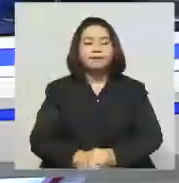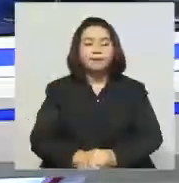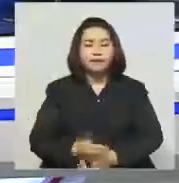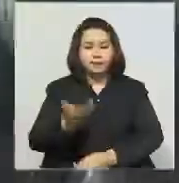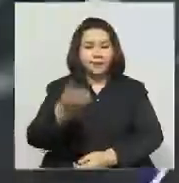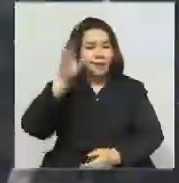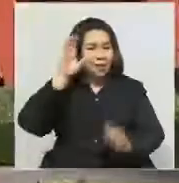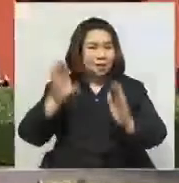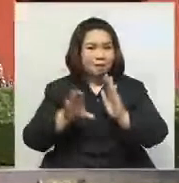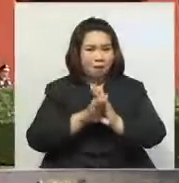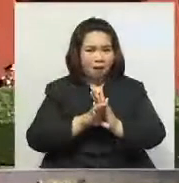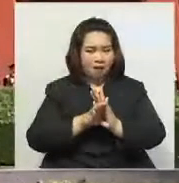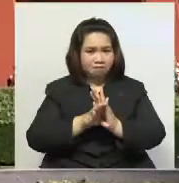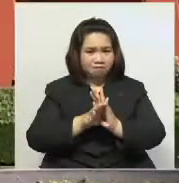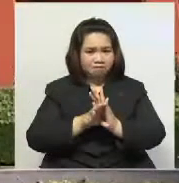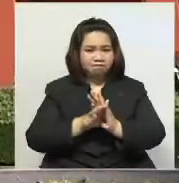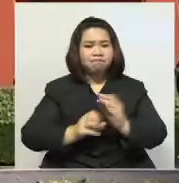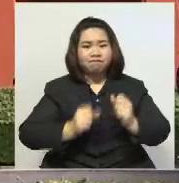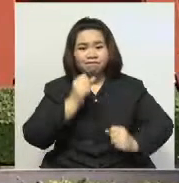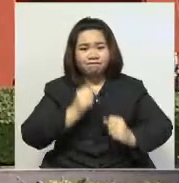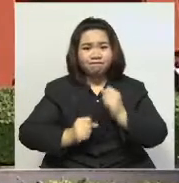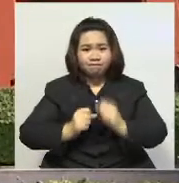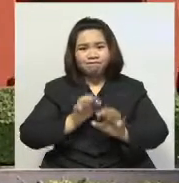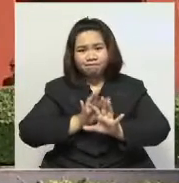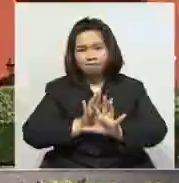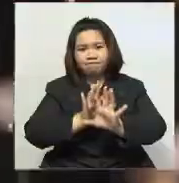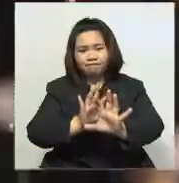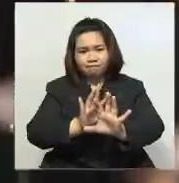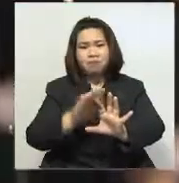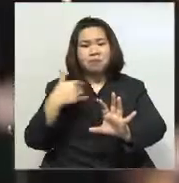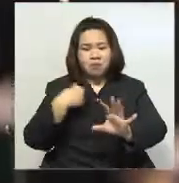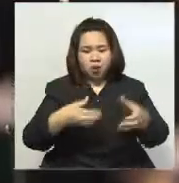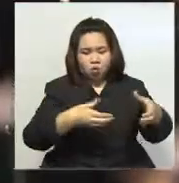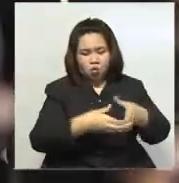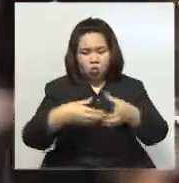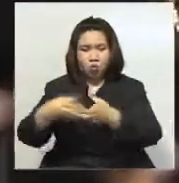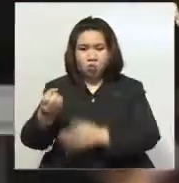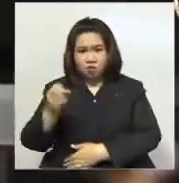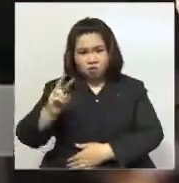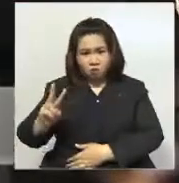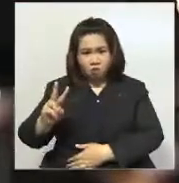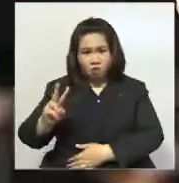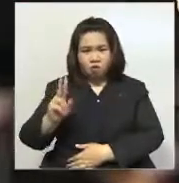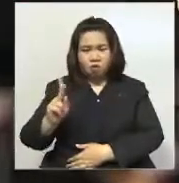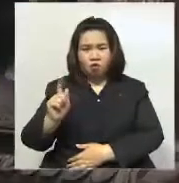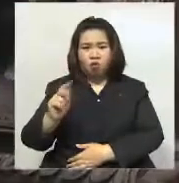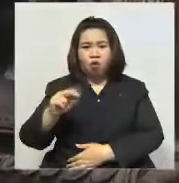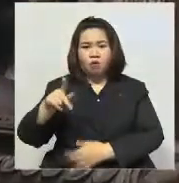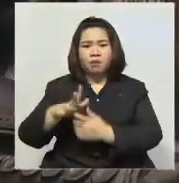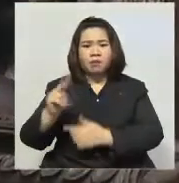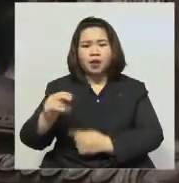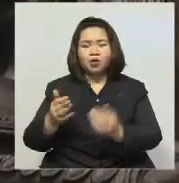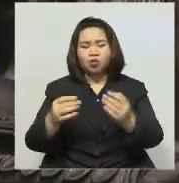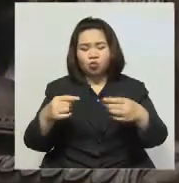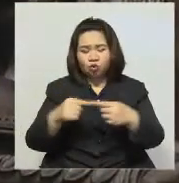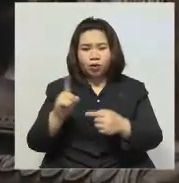นี่ก็เป็นภาพของพิธีสวนสนามเทิดพระเกียรติจำนวน12กองพันค่ะที่จัดขึ้นบริเวณลานห